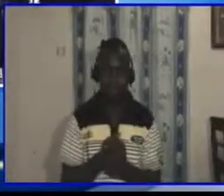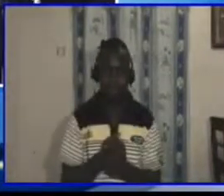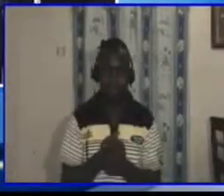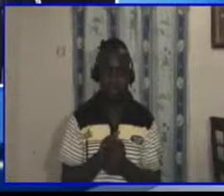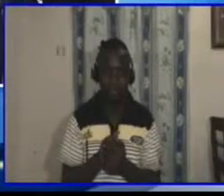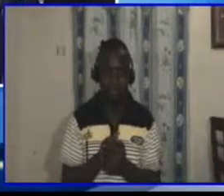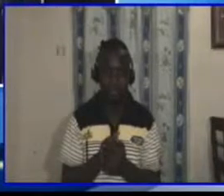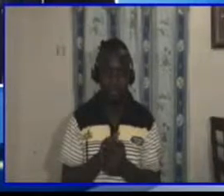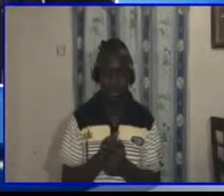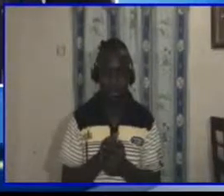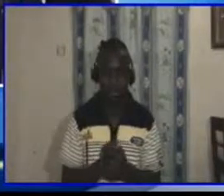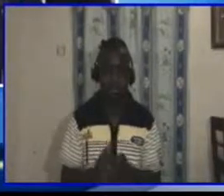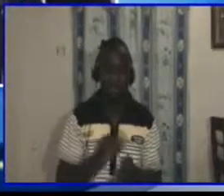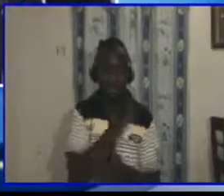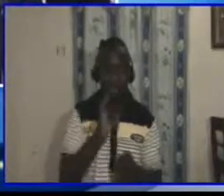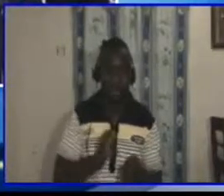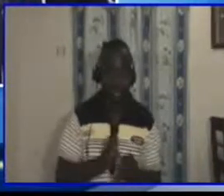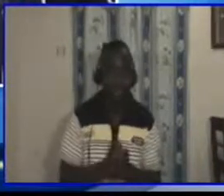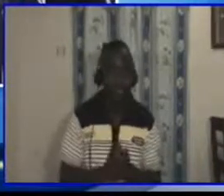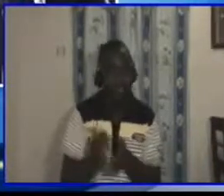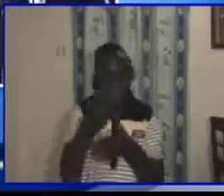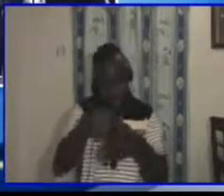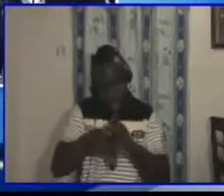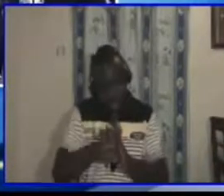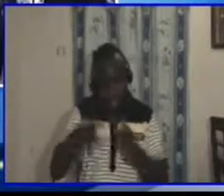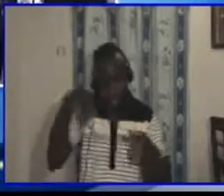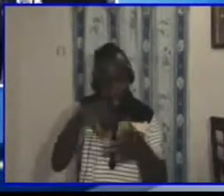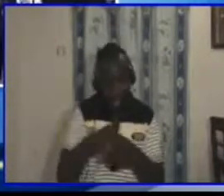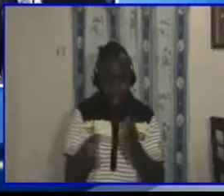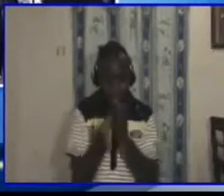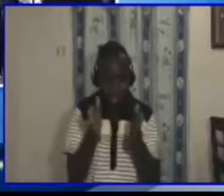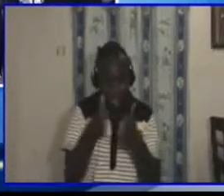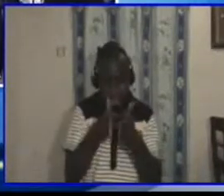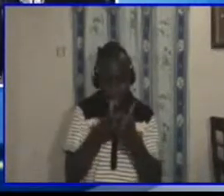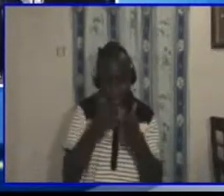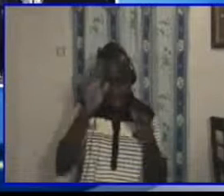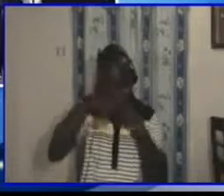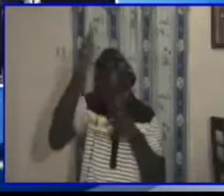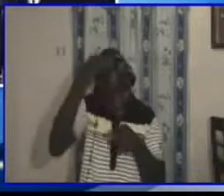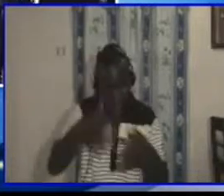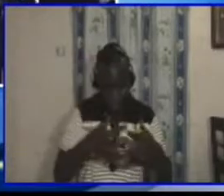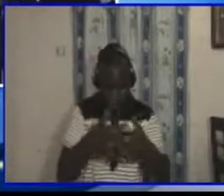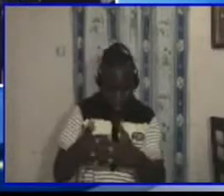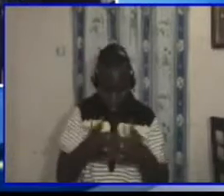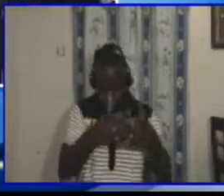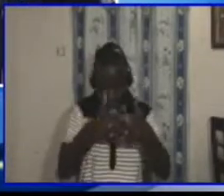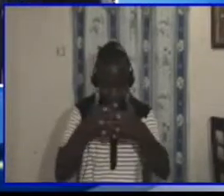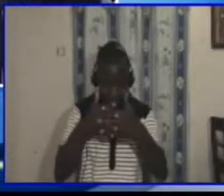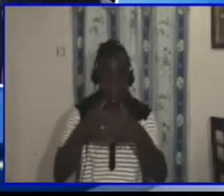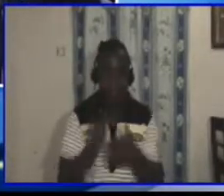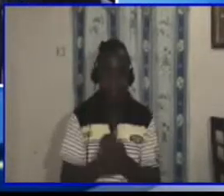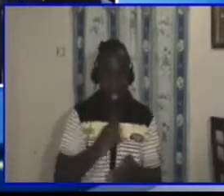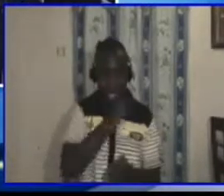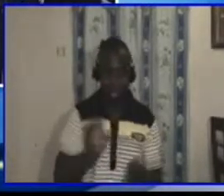sue riunioni in germania e sono stato nelle sue riunioni negli